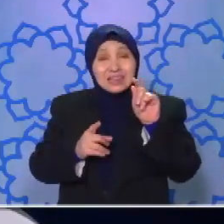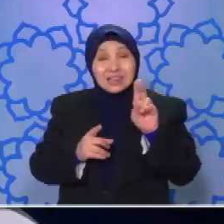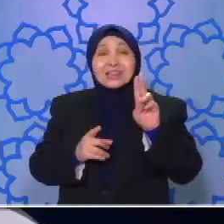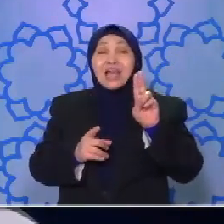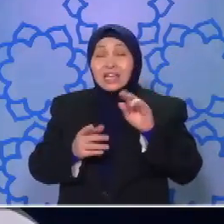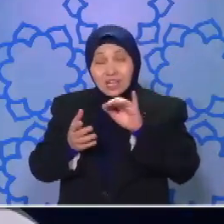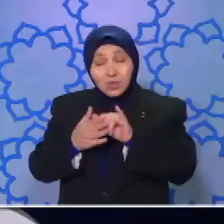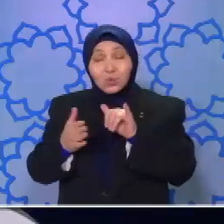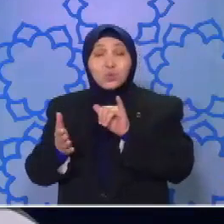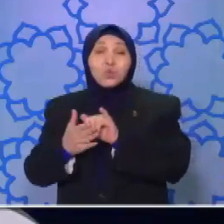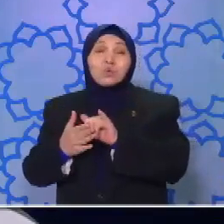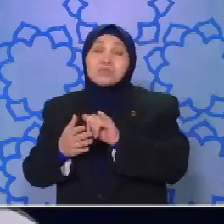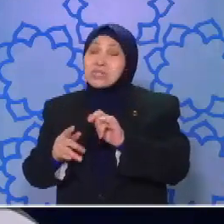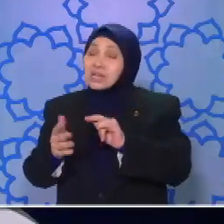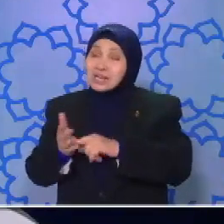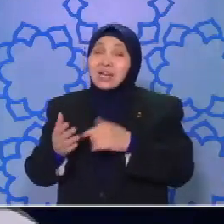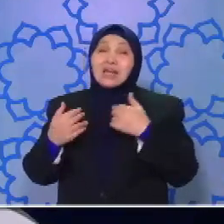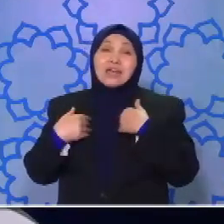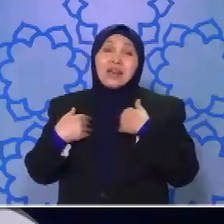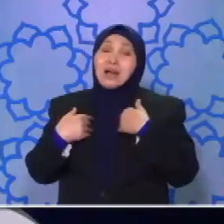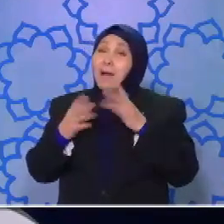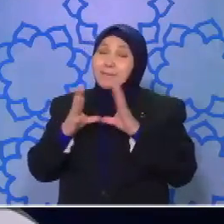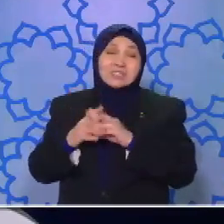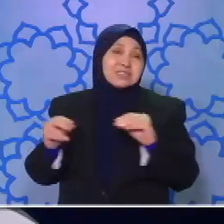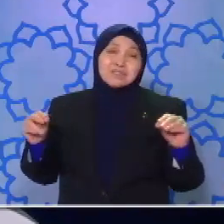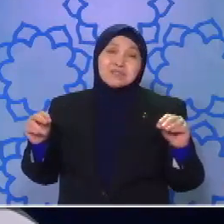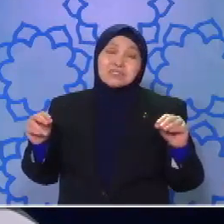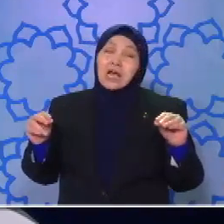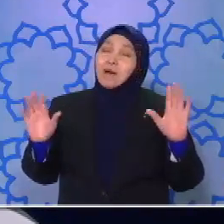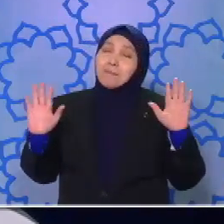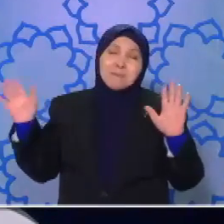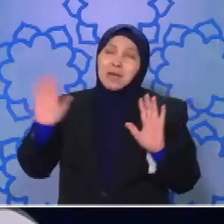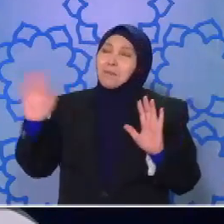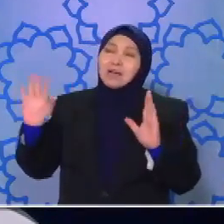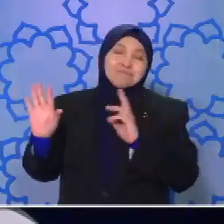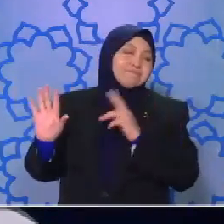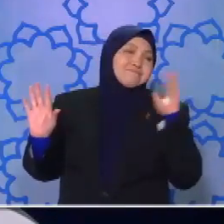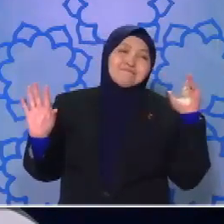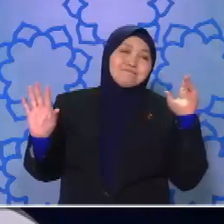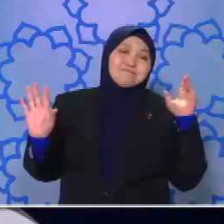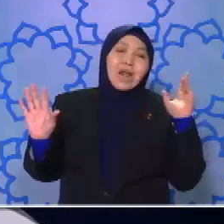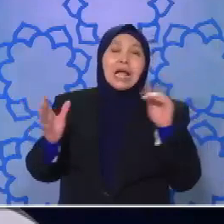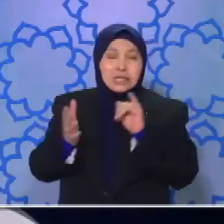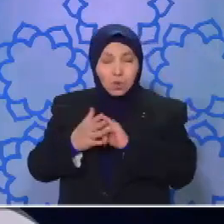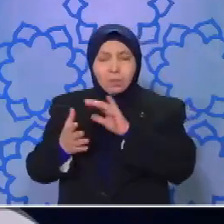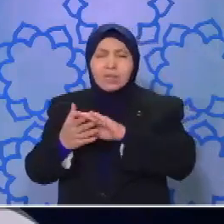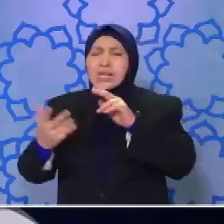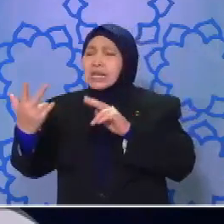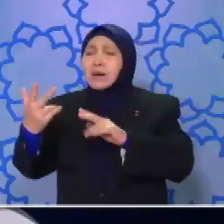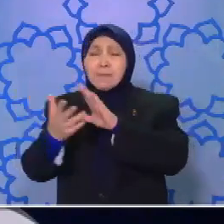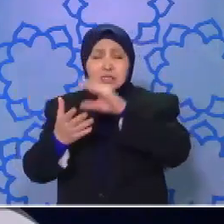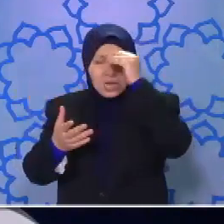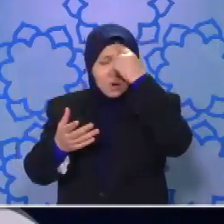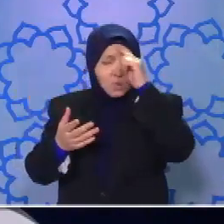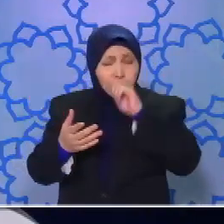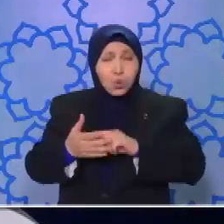lagi. Kali ini, ini adalah that's it, habis, aku nak pergi dah. Itu 3 pelajaran untuk Nabi Musa, dan alhamdulillah